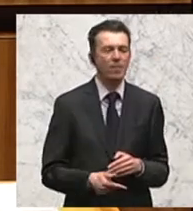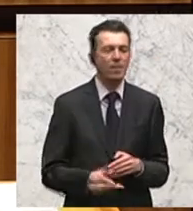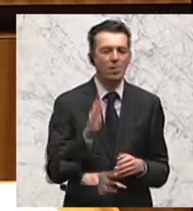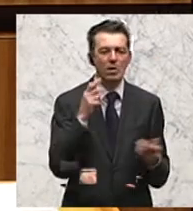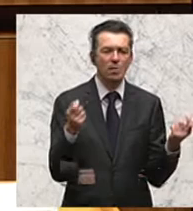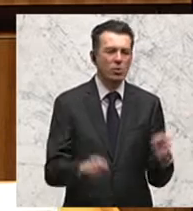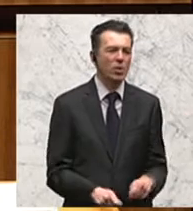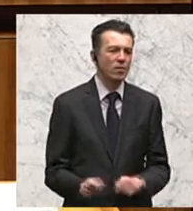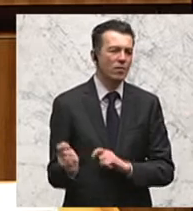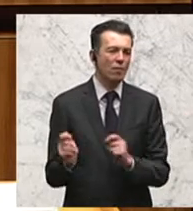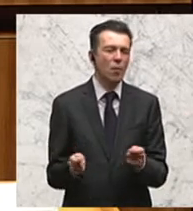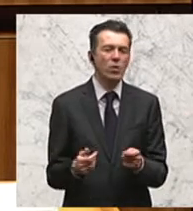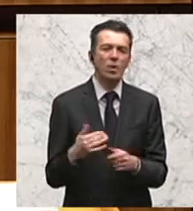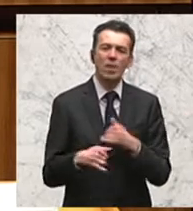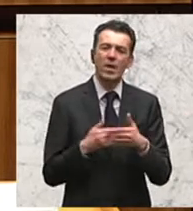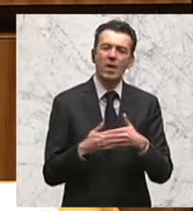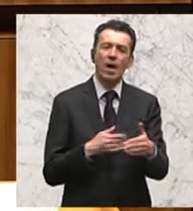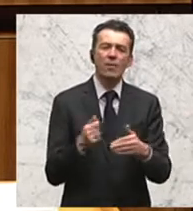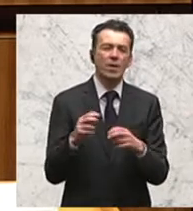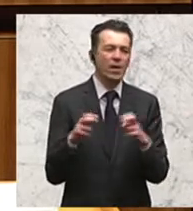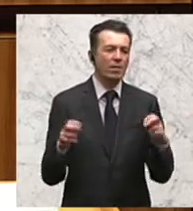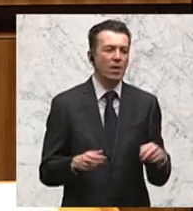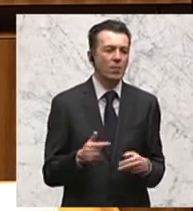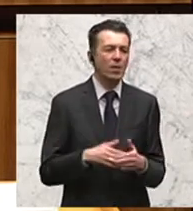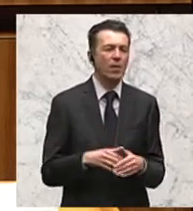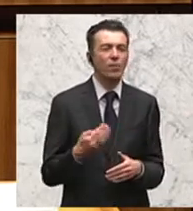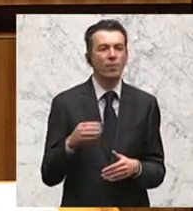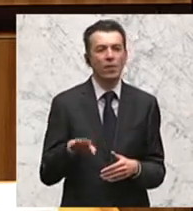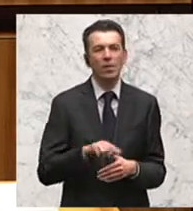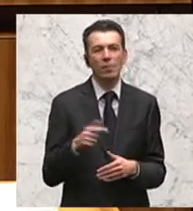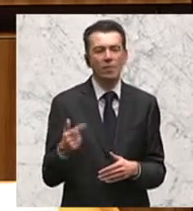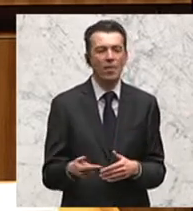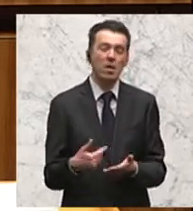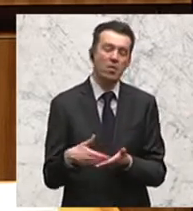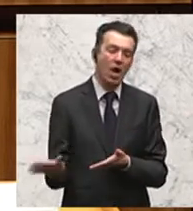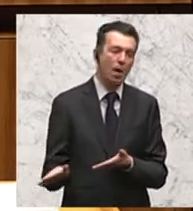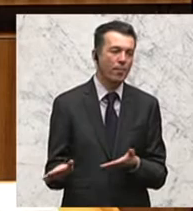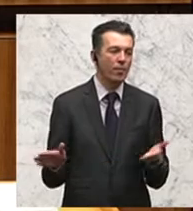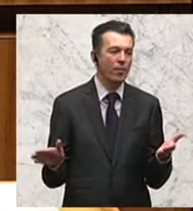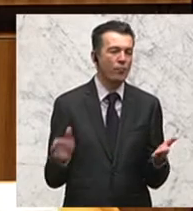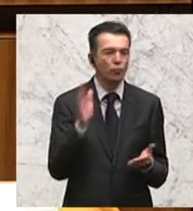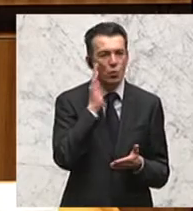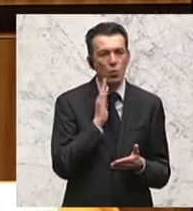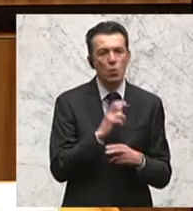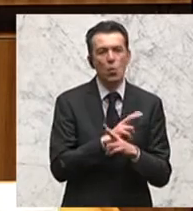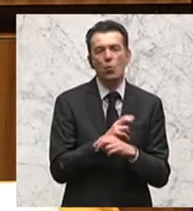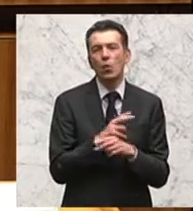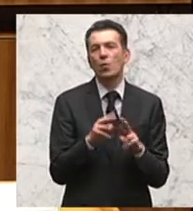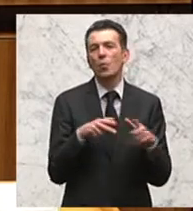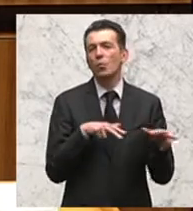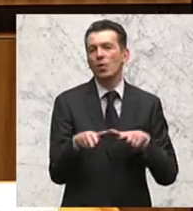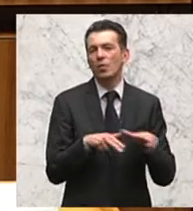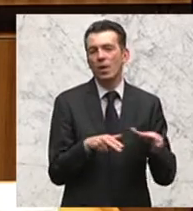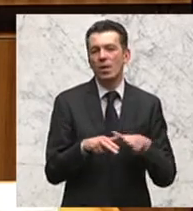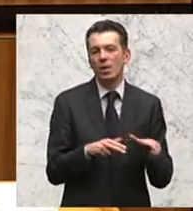Vorschlag betreffend einen mehrjährigen Finanzrahmen 2014 bis 2020 in seiner derzeitigen Fassung ab und ersucht die österreichische Bundesregierung, die ablehnende Haltung